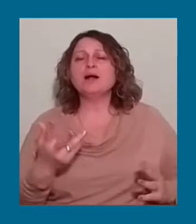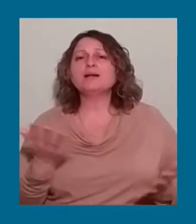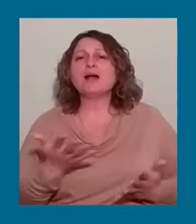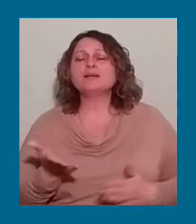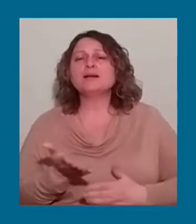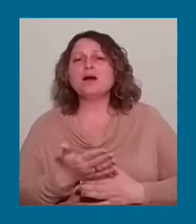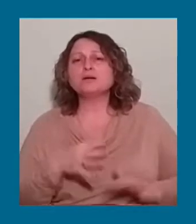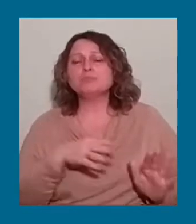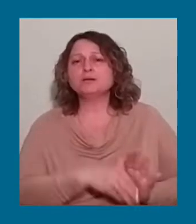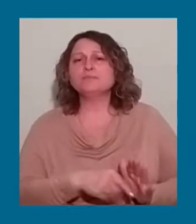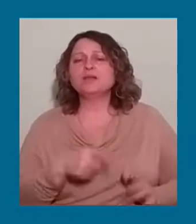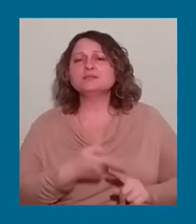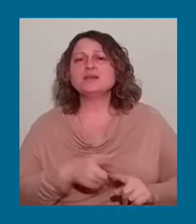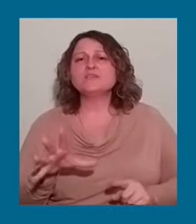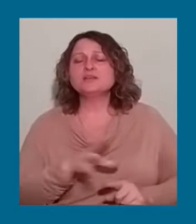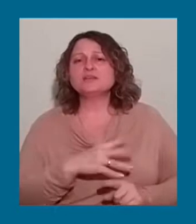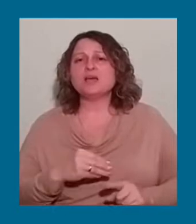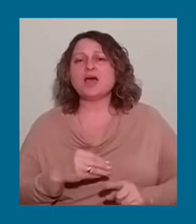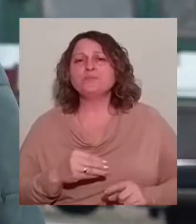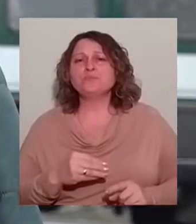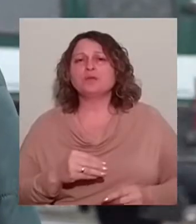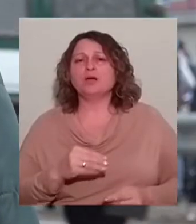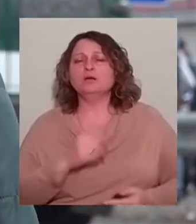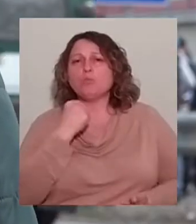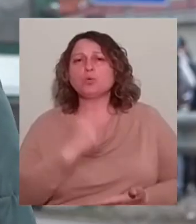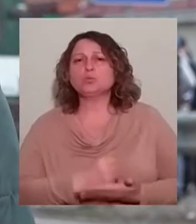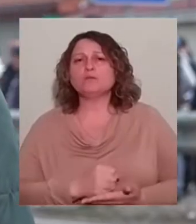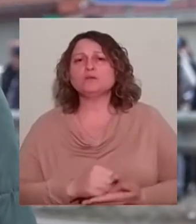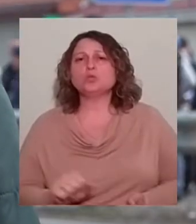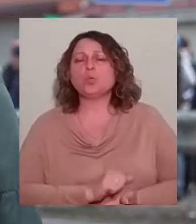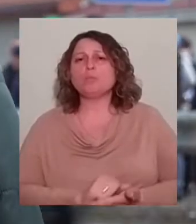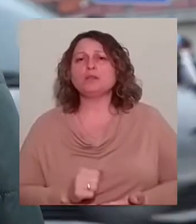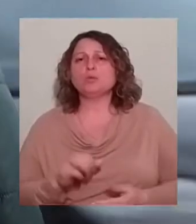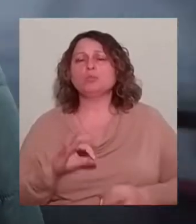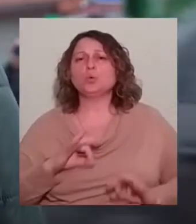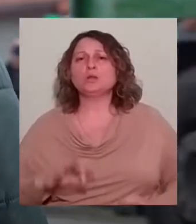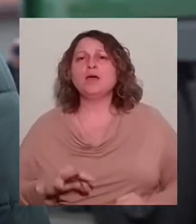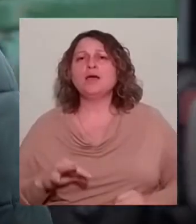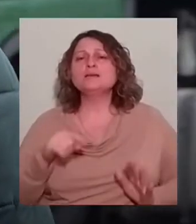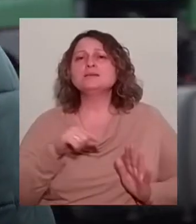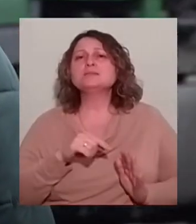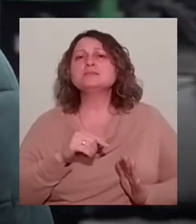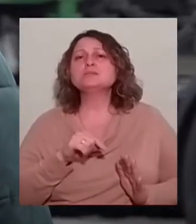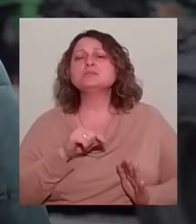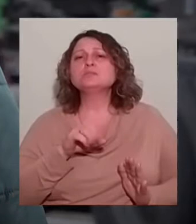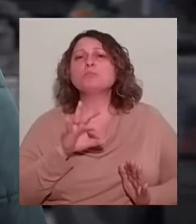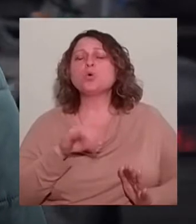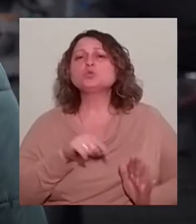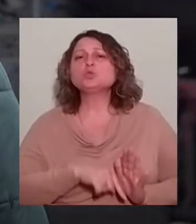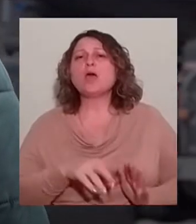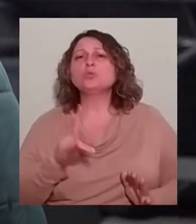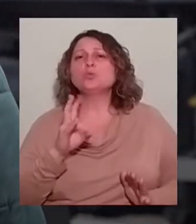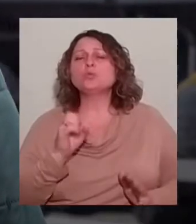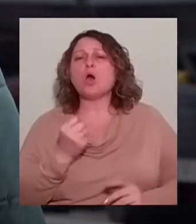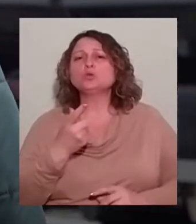це все обґрунтовується науковим інститутом. Станом на 12-ту годину рибалки продовжують мітингувати на трасі Одеса-Рені